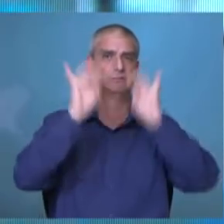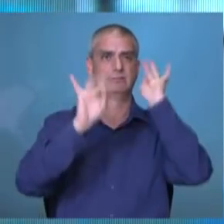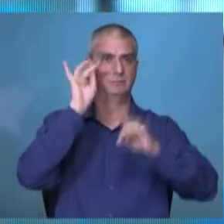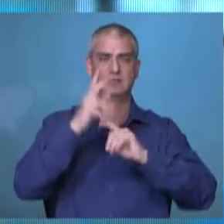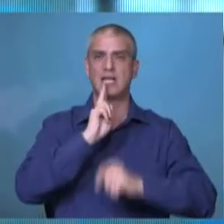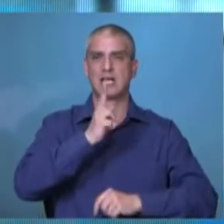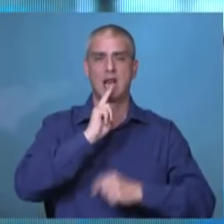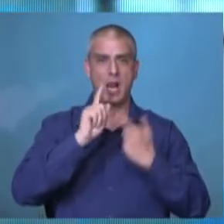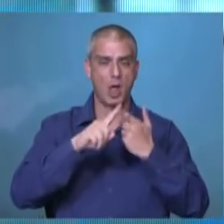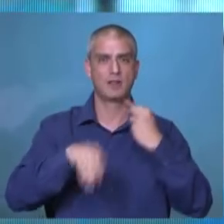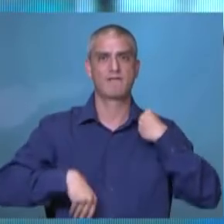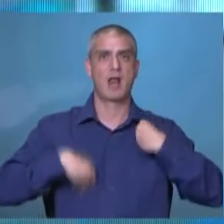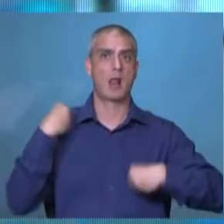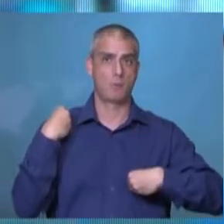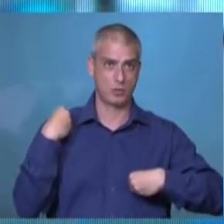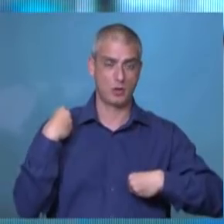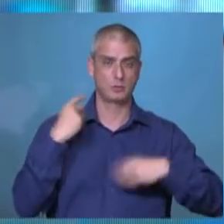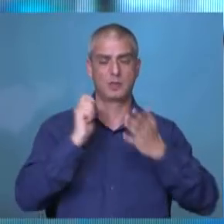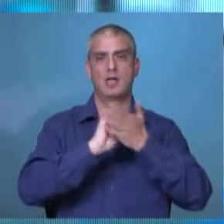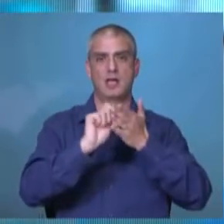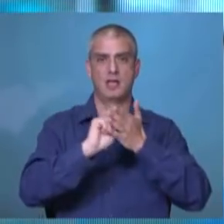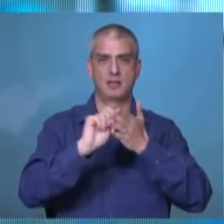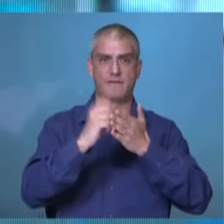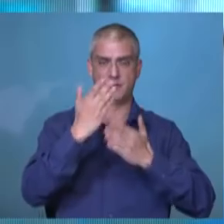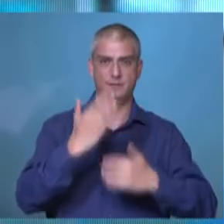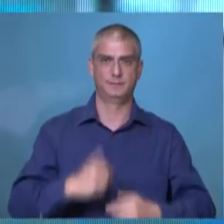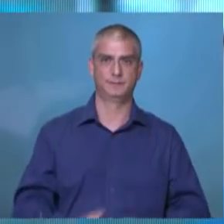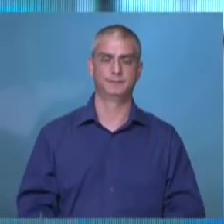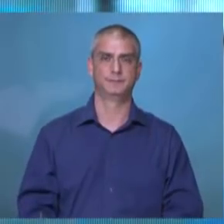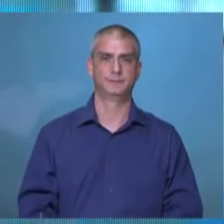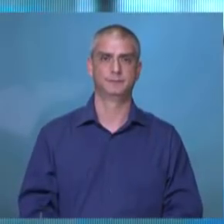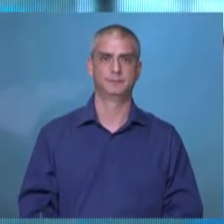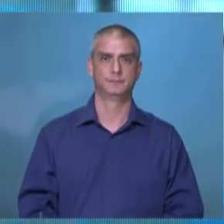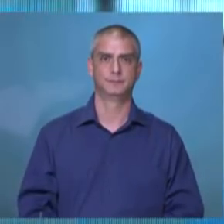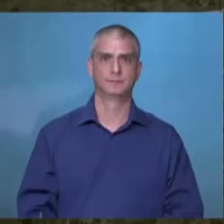קריאות גנאי ואלבונות. כתבנו לירן חוג'אינוף היה שם, הנה הדיווח שלו.